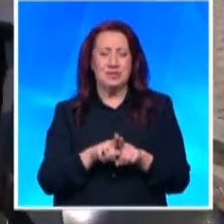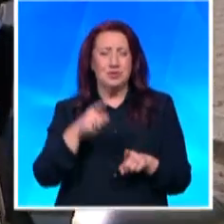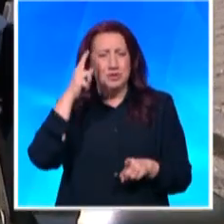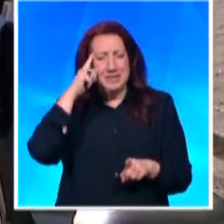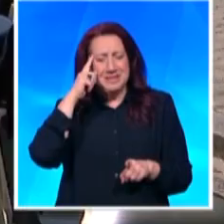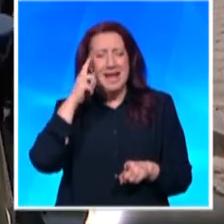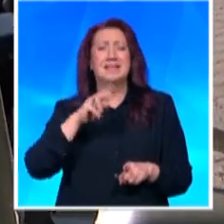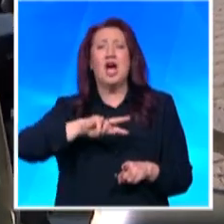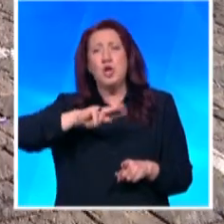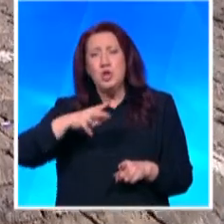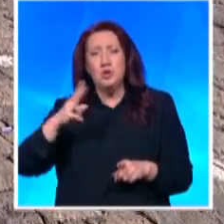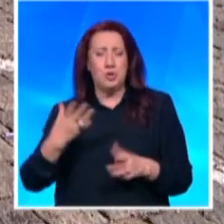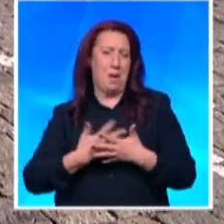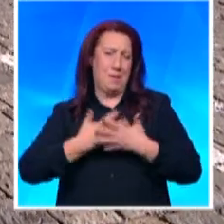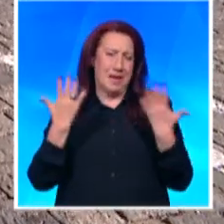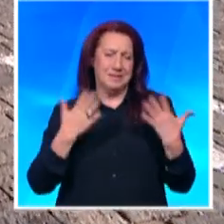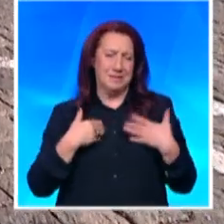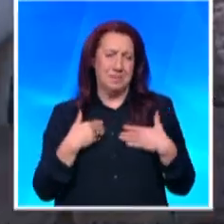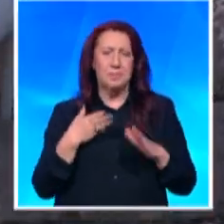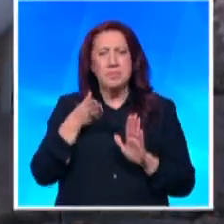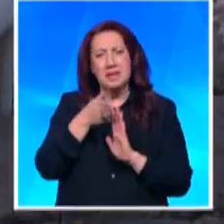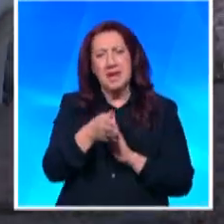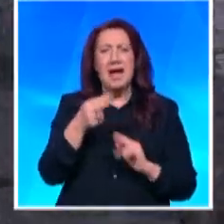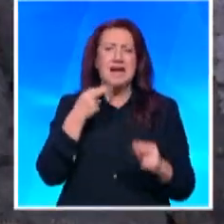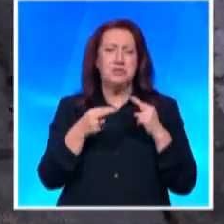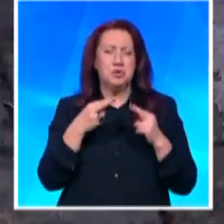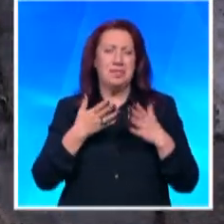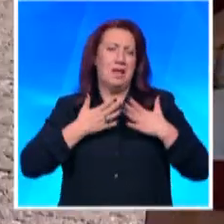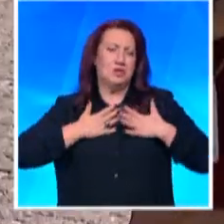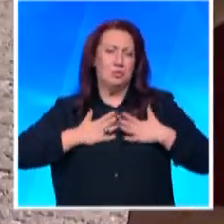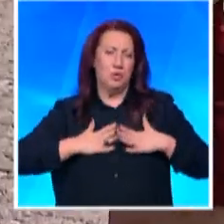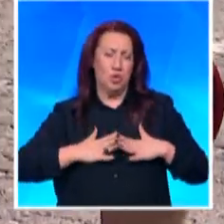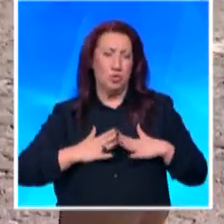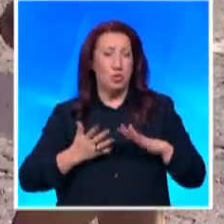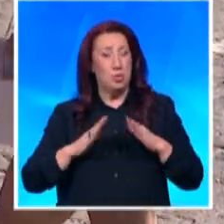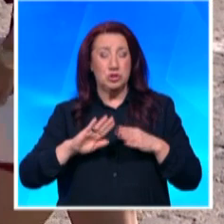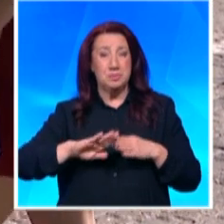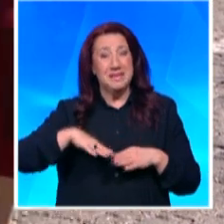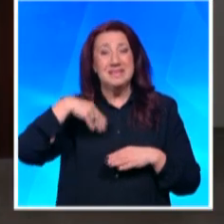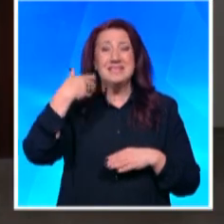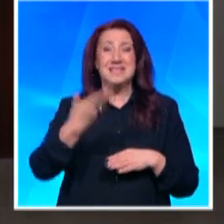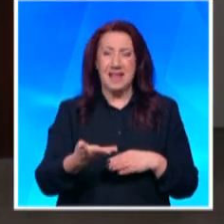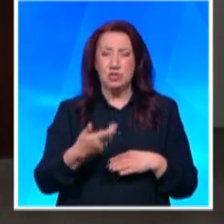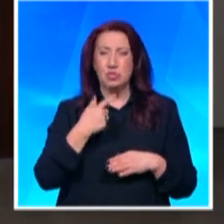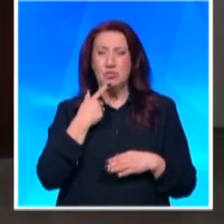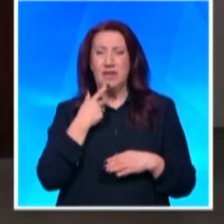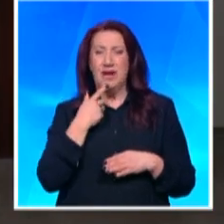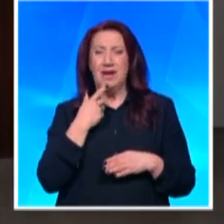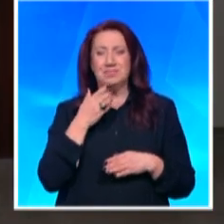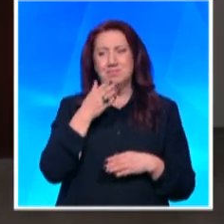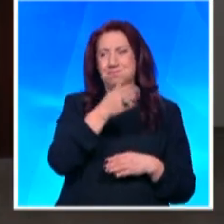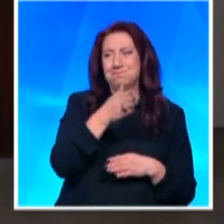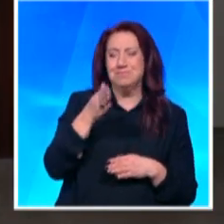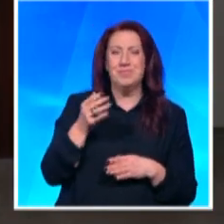ресторанта винаги е много кротко и спокойно. По-скоро, може би след ресторанта, когато отиват по различни